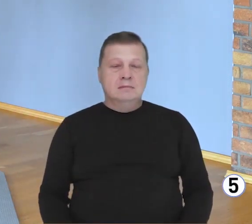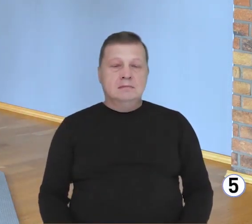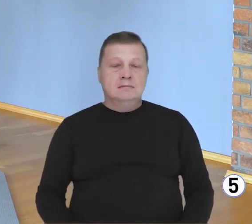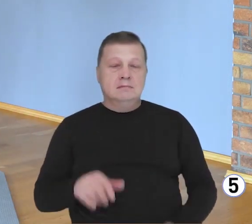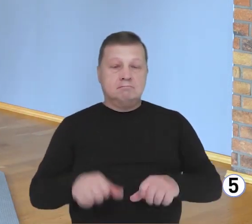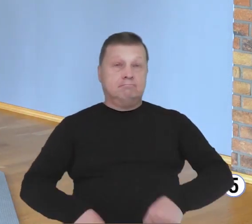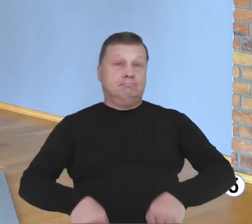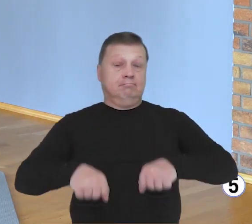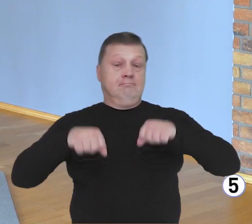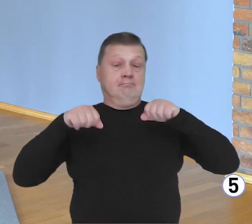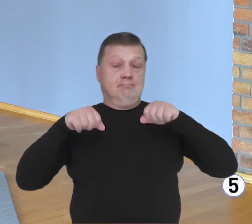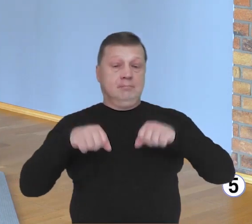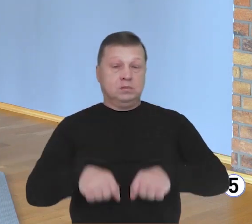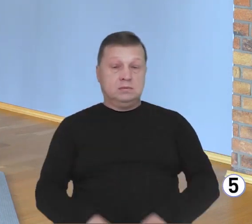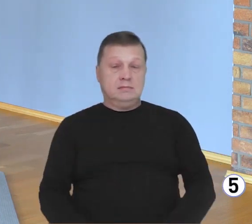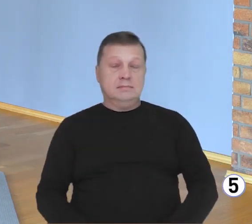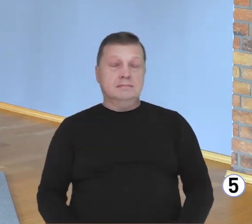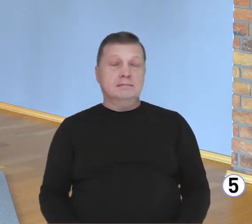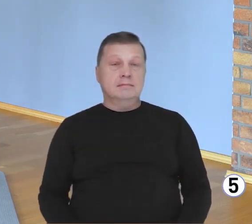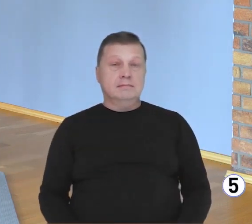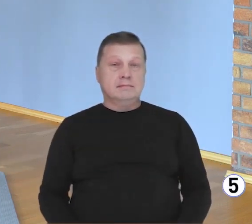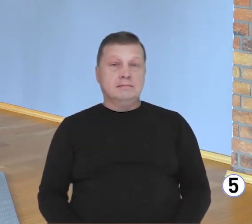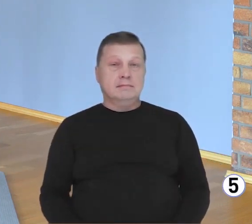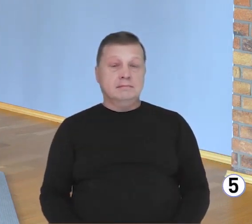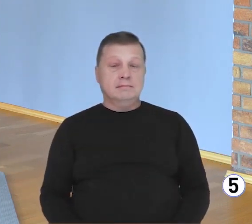Zaczynamy z nos, ramion.